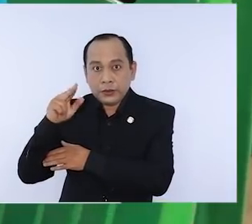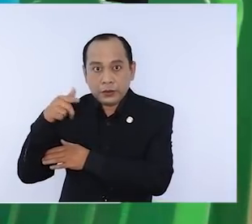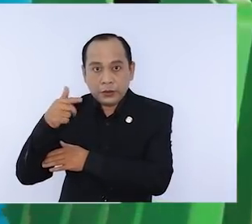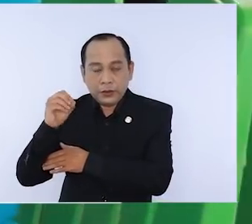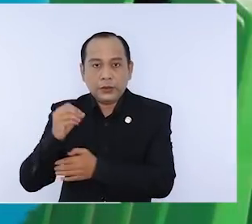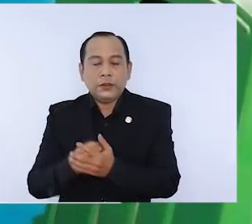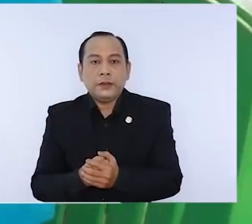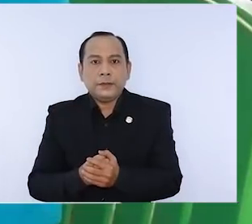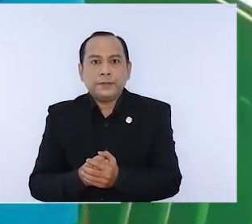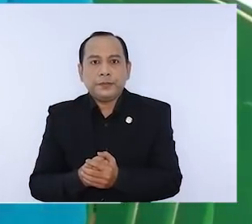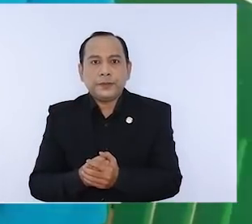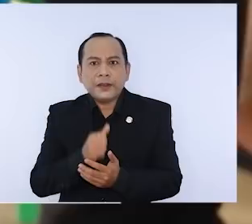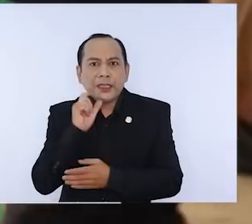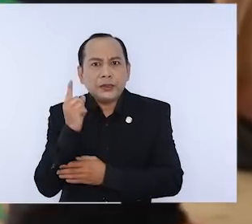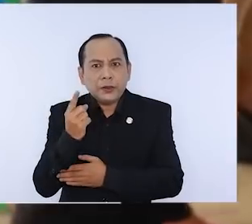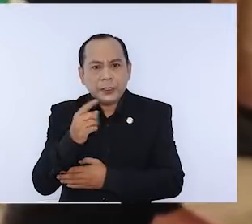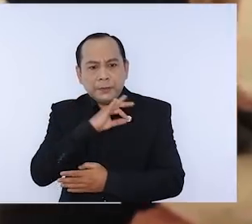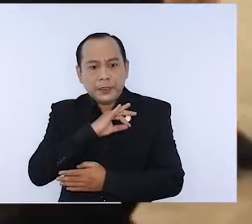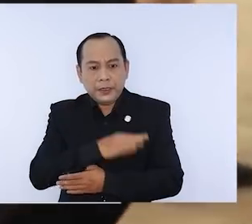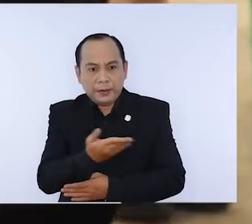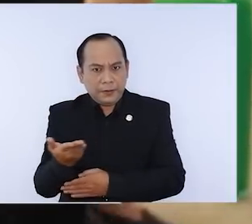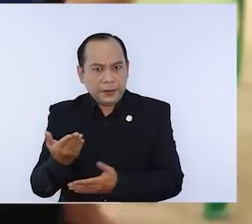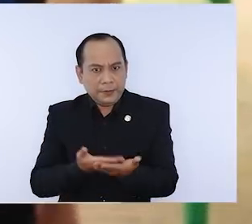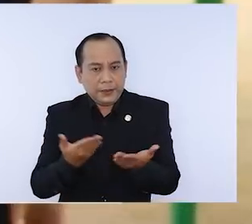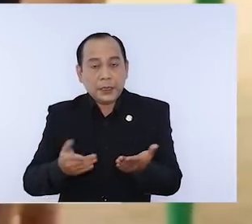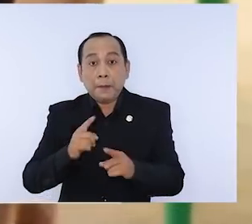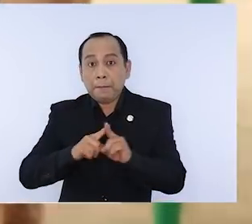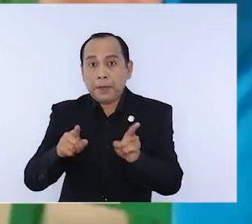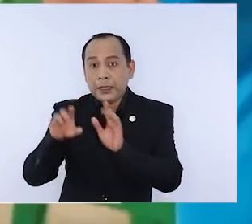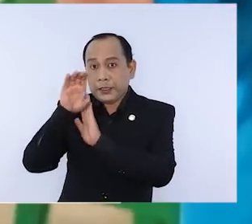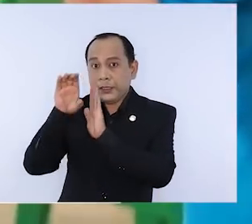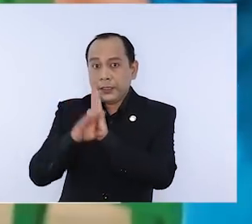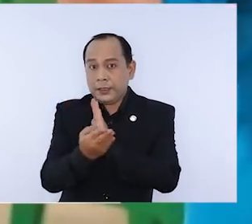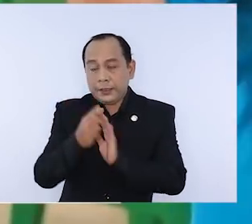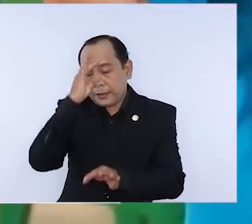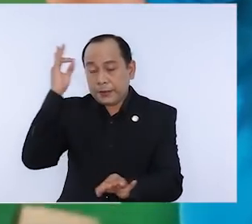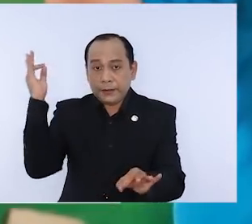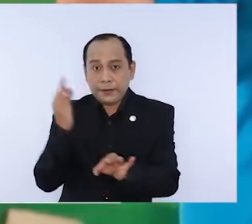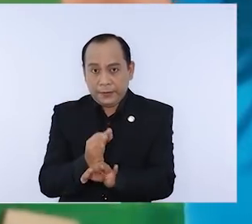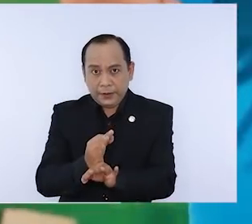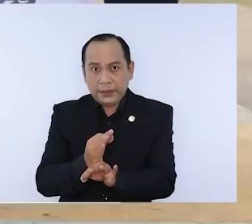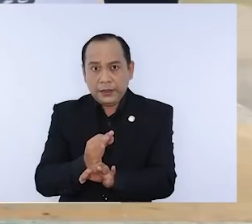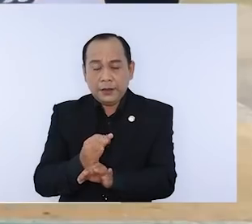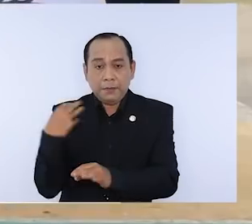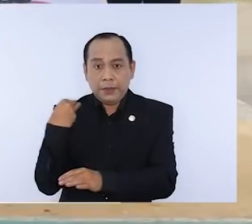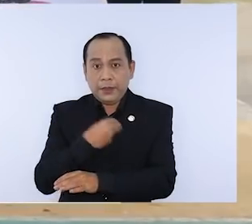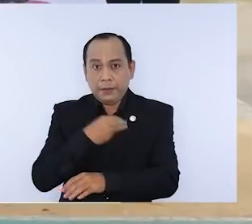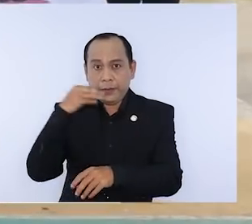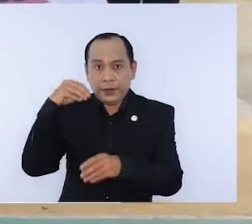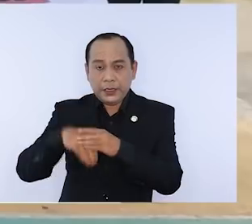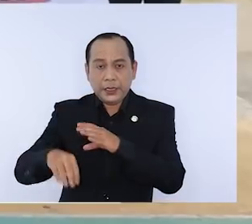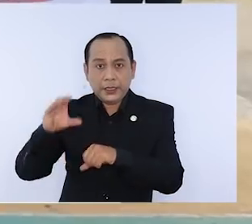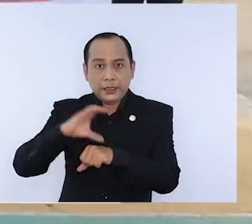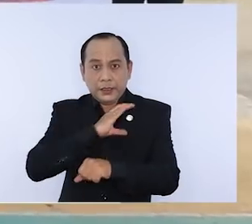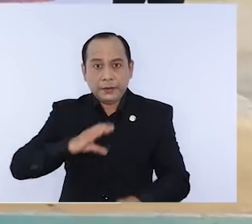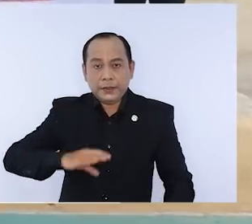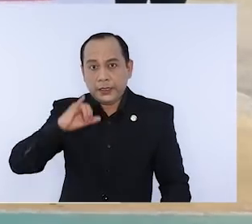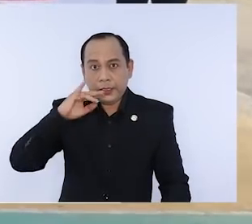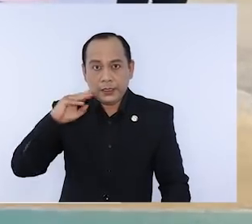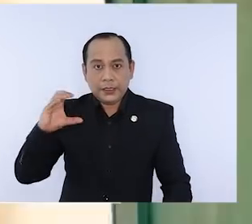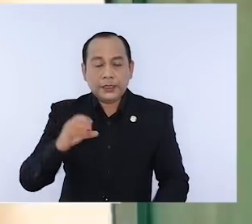na bagay ang mapakinabangan kundi ang mga aral na sinasampalatayanan ng mga kaanib sa Iglesia ni